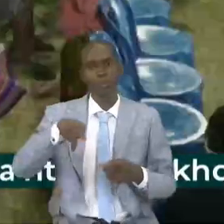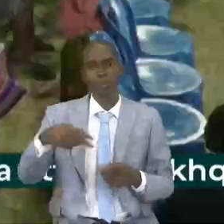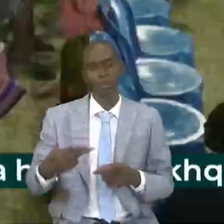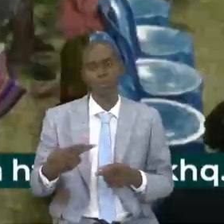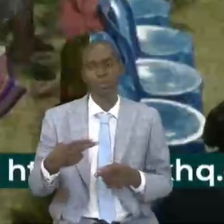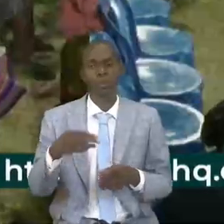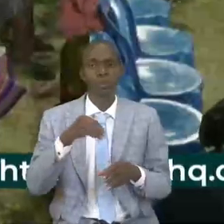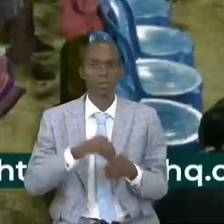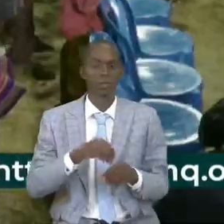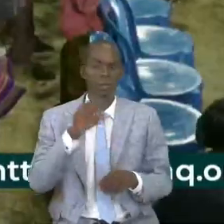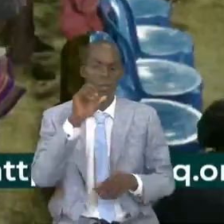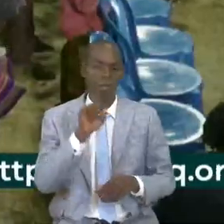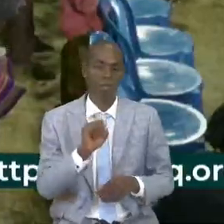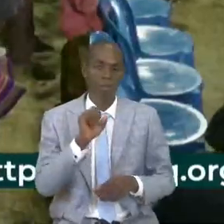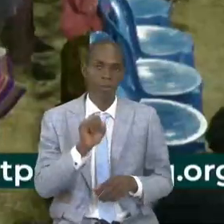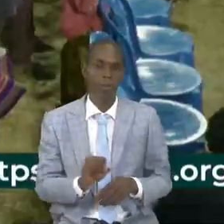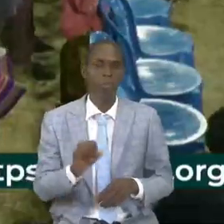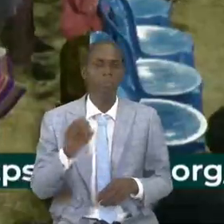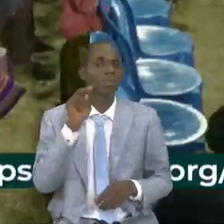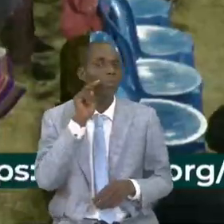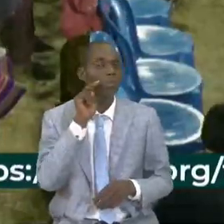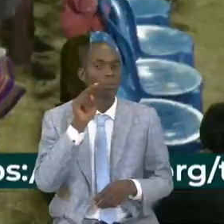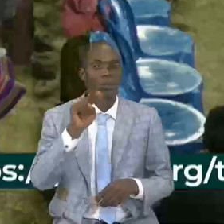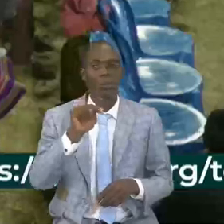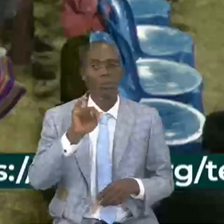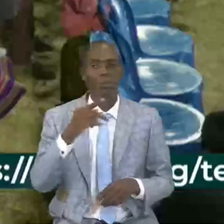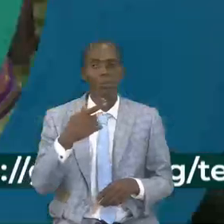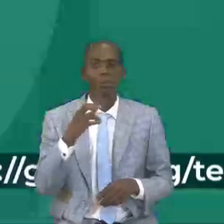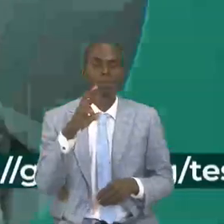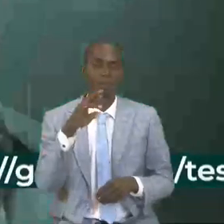Nigeria. Port Harcourt, au sud-sud.